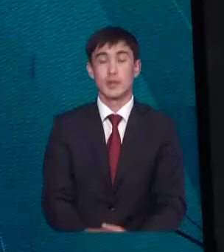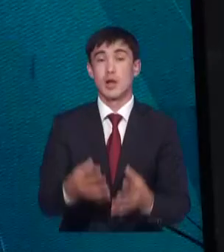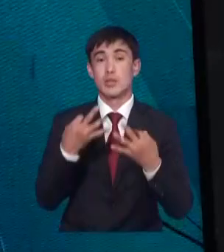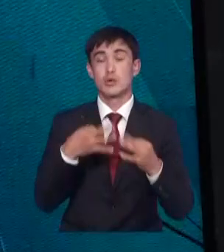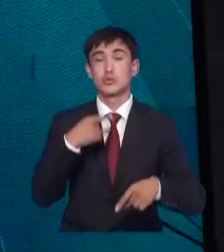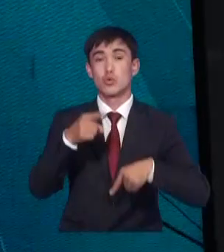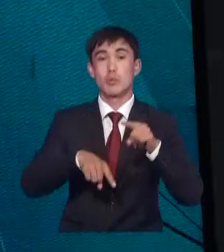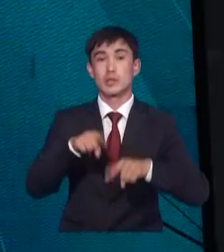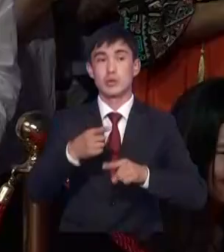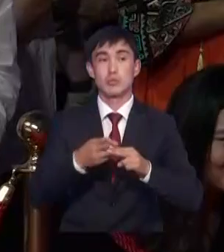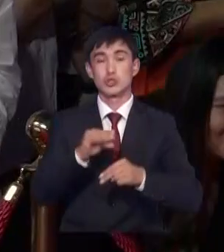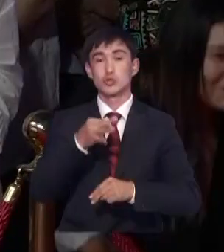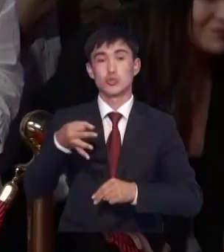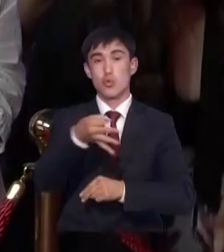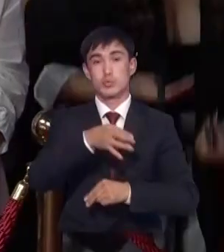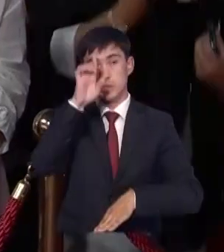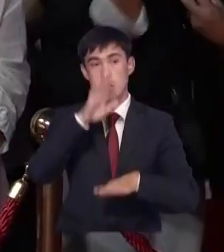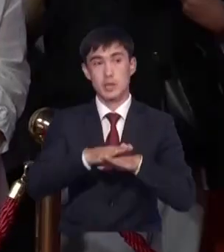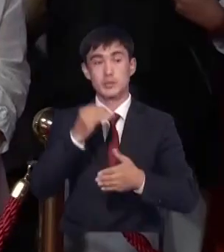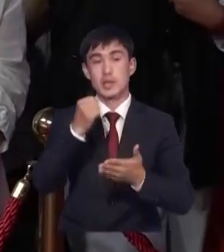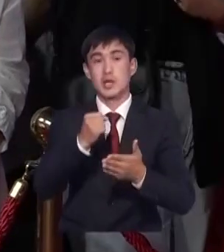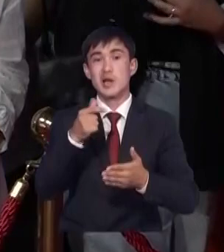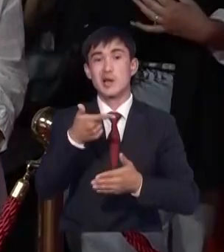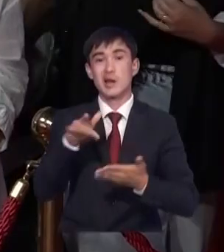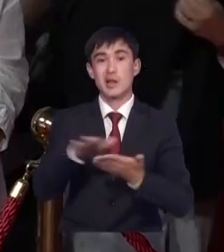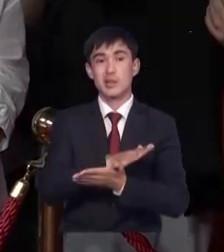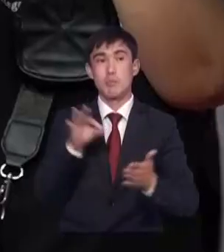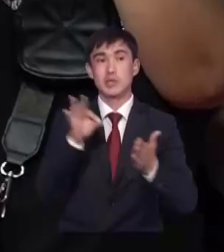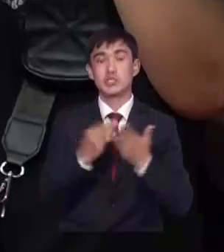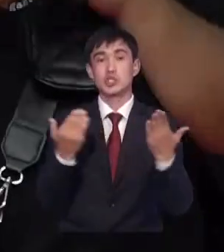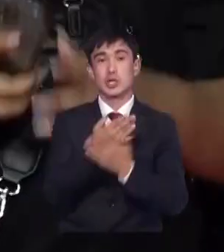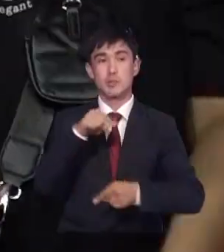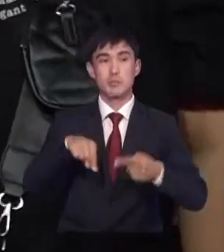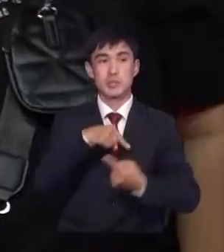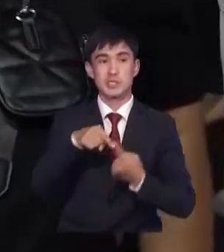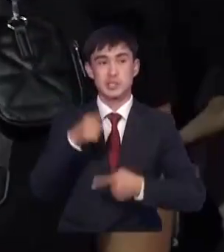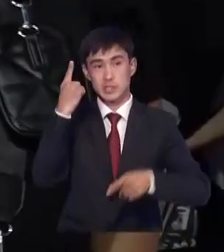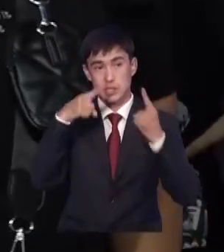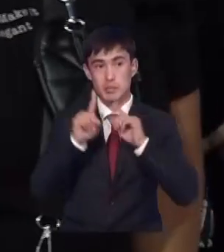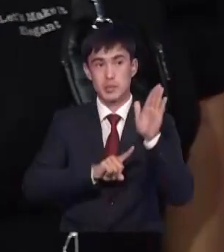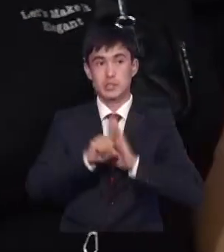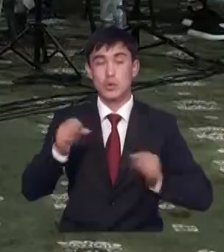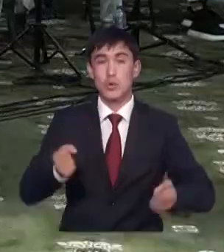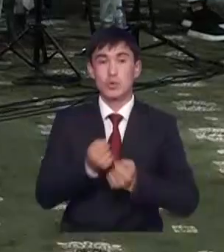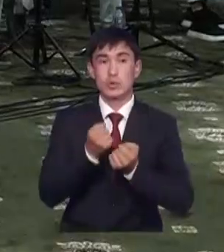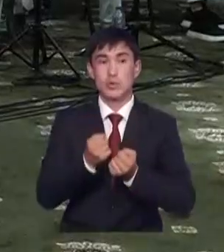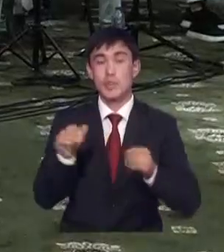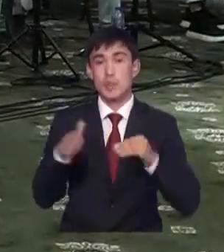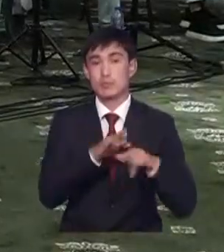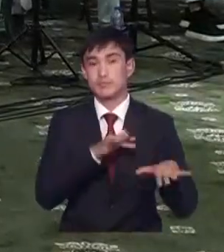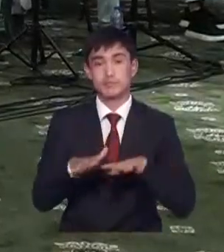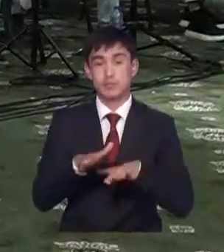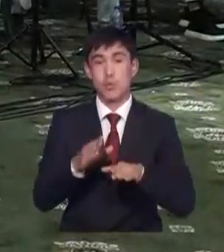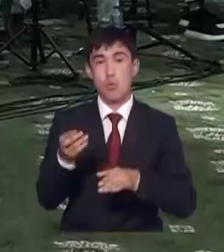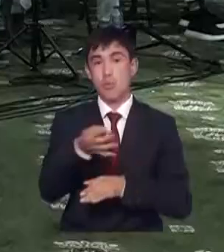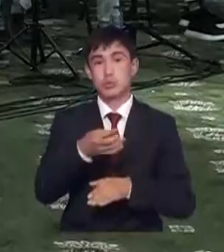Тәуелсіздік ұрпақтары, бұл Жетісу облысының әкімі тағайындаған грант. Мақсаты жаңа бизнес идеялары мен бастамаларды қолдау. Игі іске облыстық